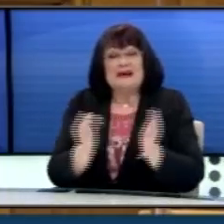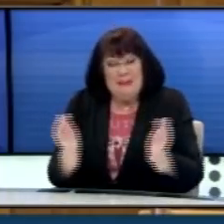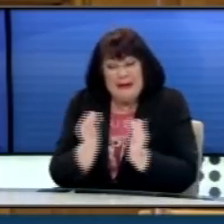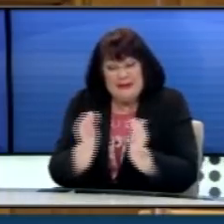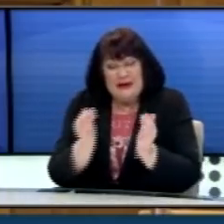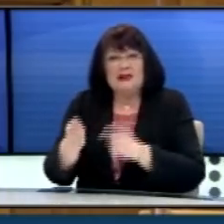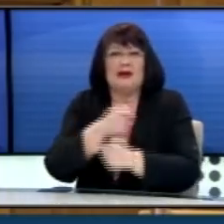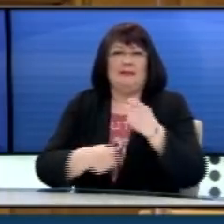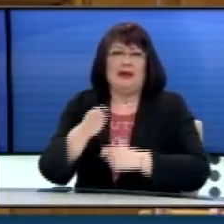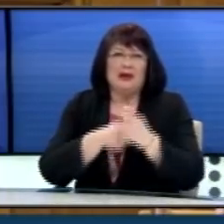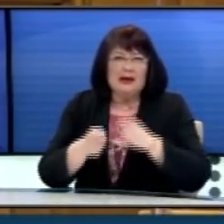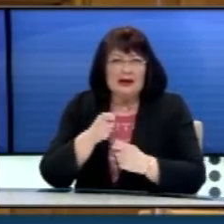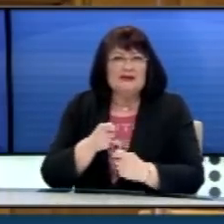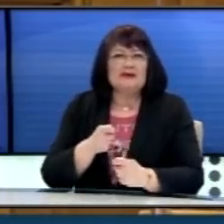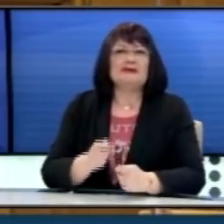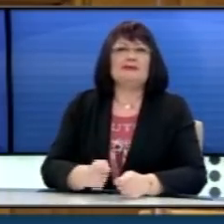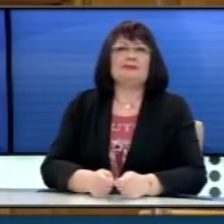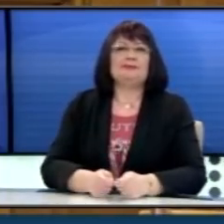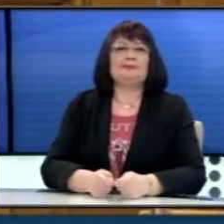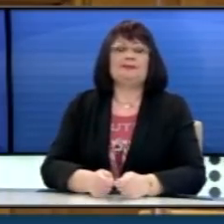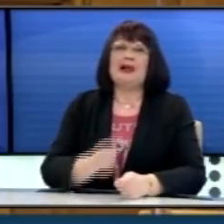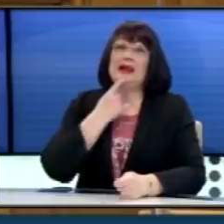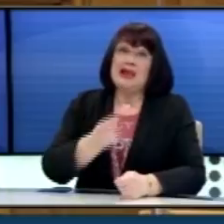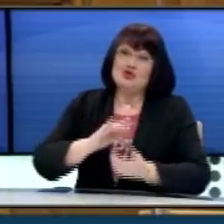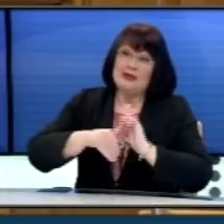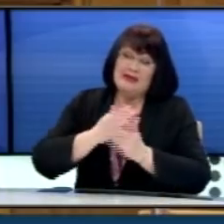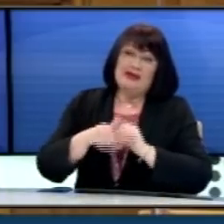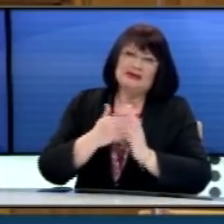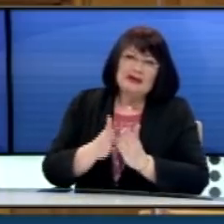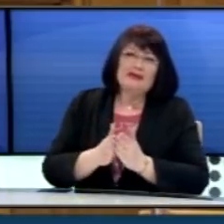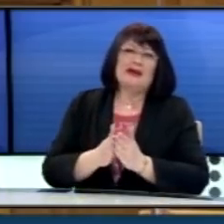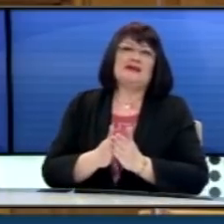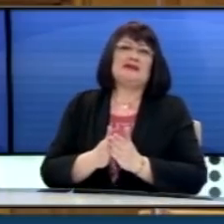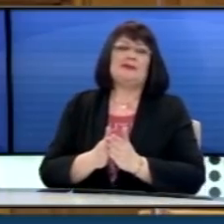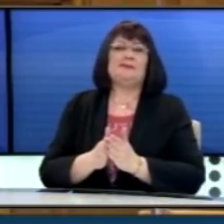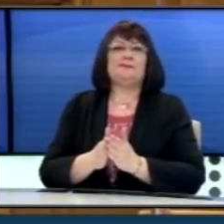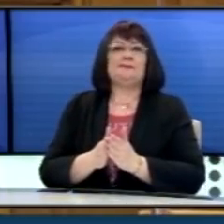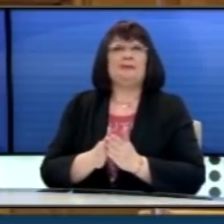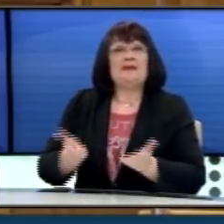μικρές επιχειρήσεις για τις οποίες δηλώνετε και όλο ότι κόπτεστε, συμπεριλαμβάνονται μέσα